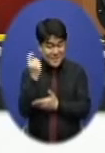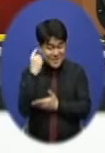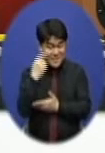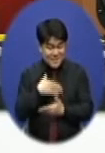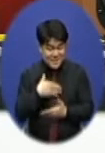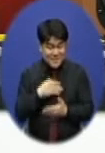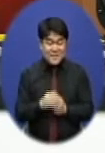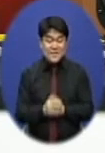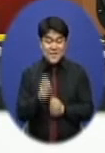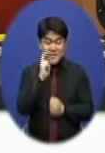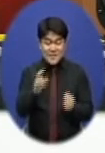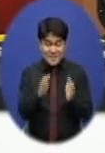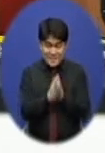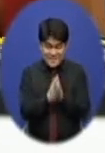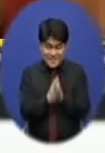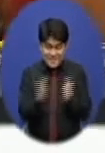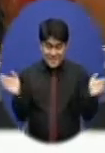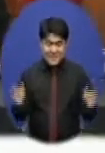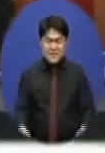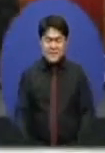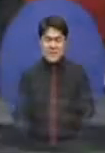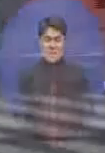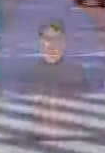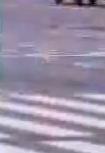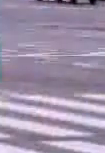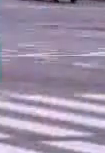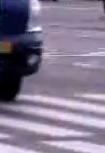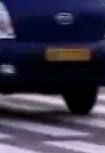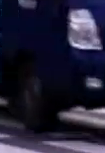함께 듣겠습니다. 불러주세요. 음악 주세요.